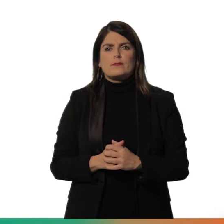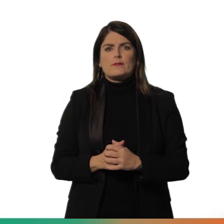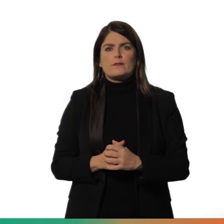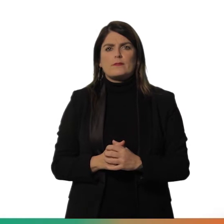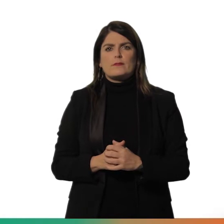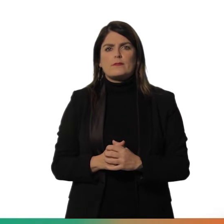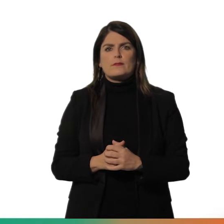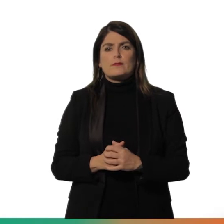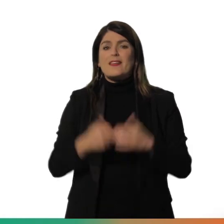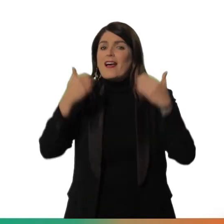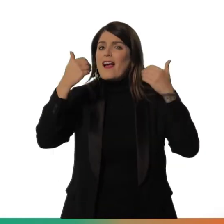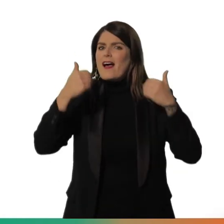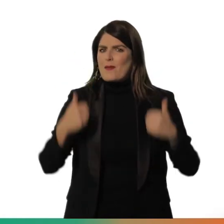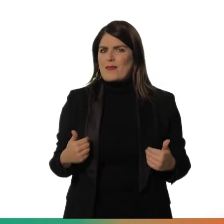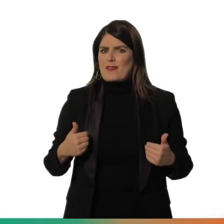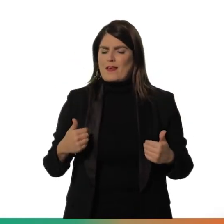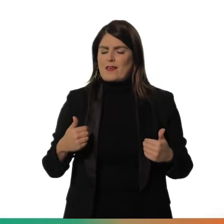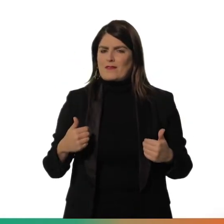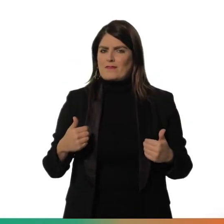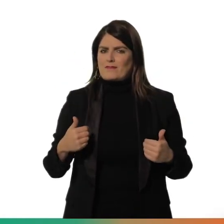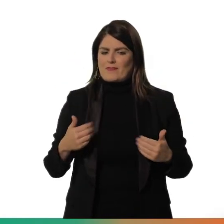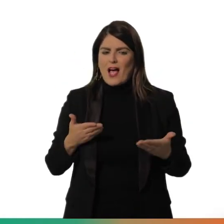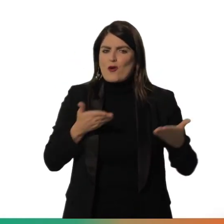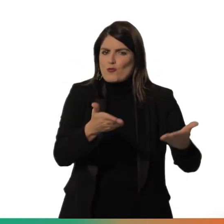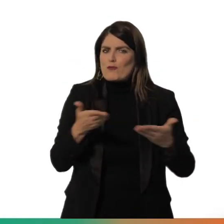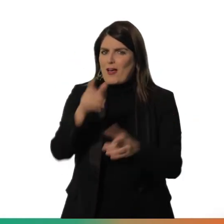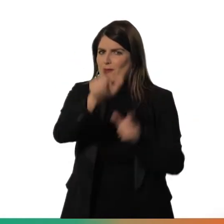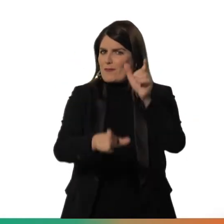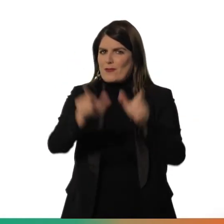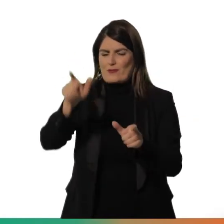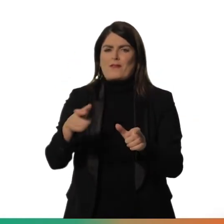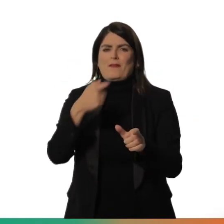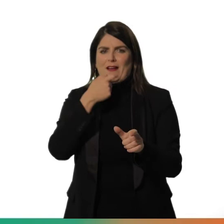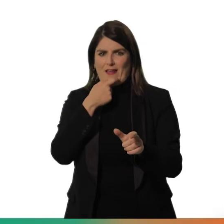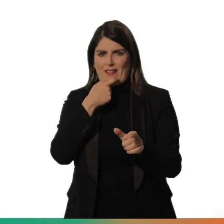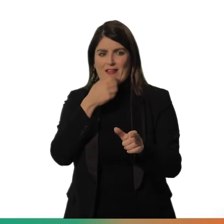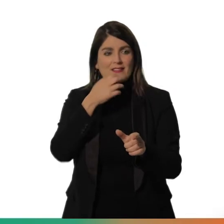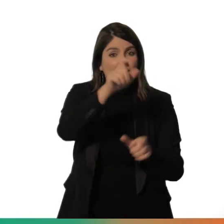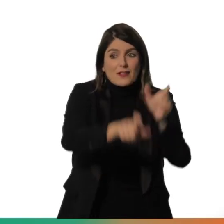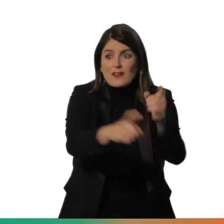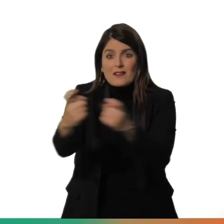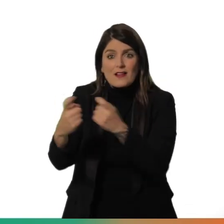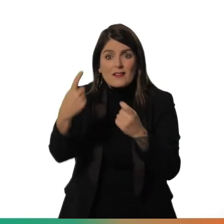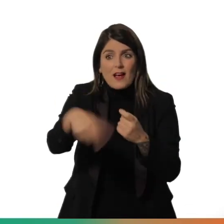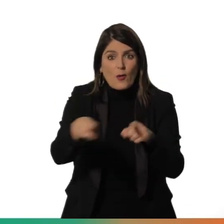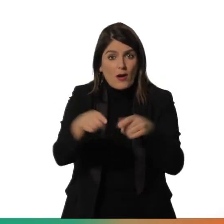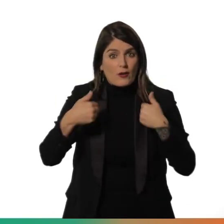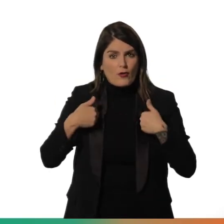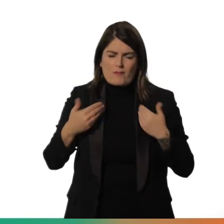M'haurien de votar perquè m'agrada molt ajudar aquelles persones que tenen algun tipus de necessitats com